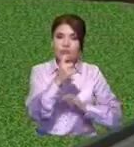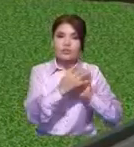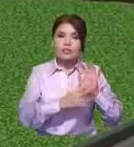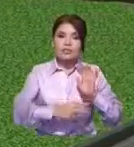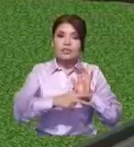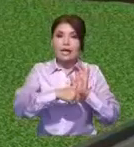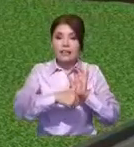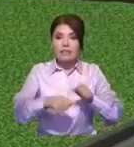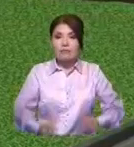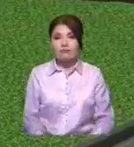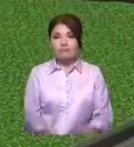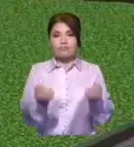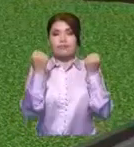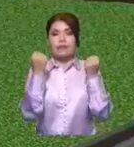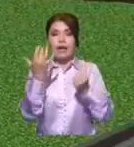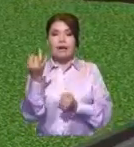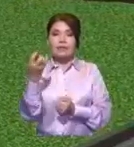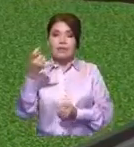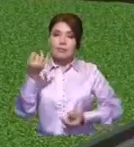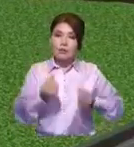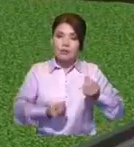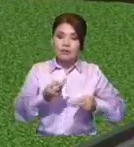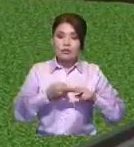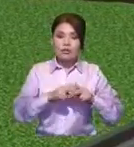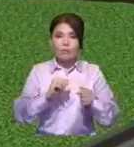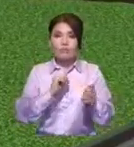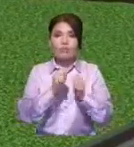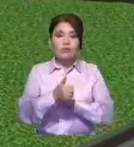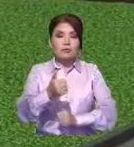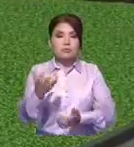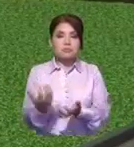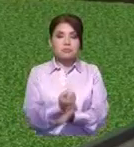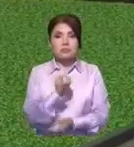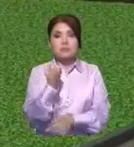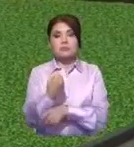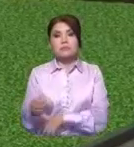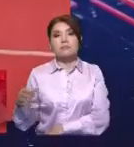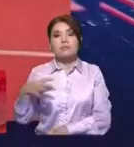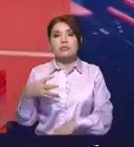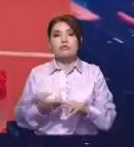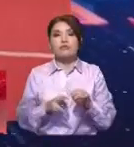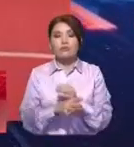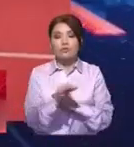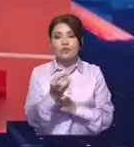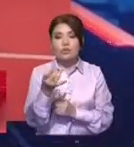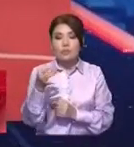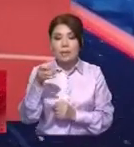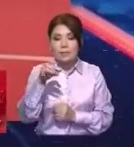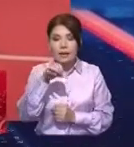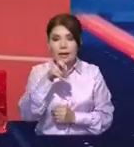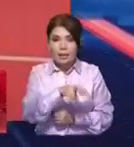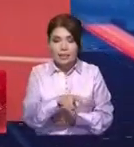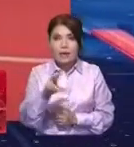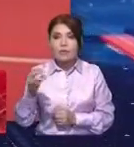келі көтеріп, Азия мен Азия ойындарының рекордын орнатып, алтында жеңіп алды. Сондай-ақ дзюдошы Ақмарал